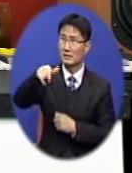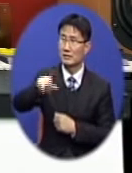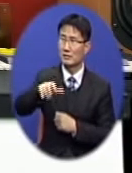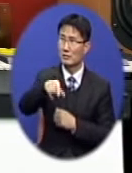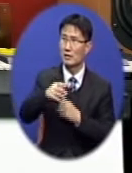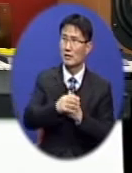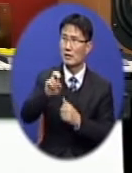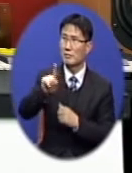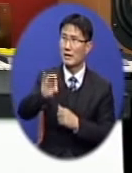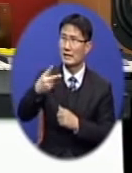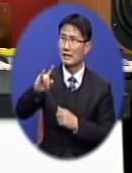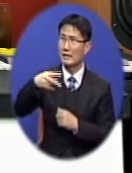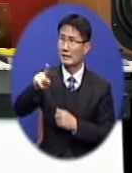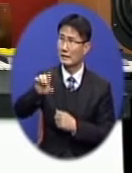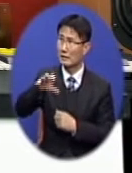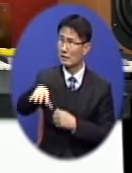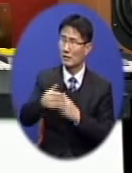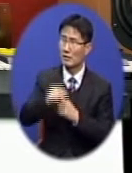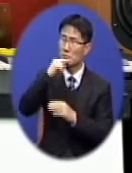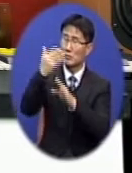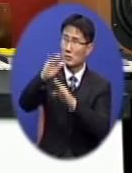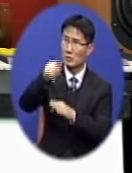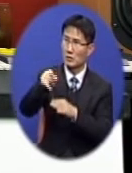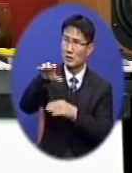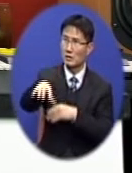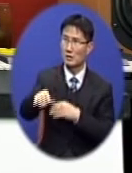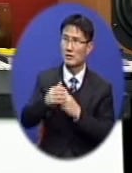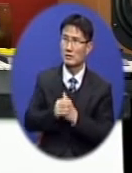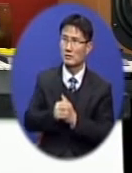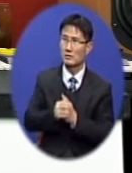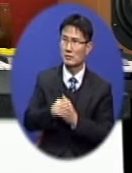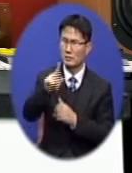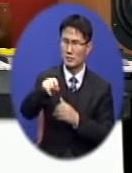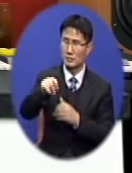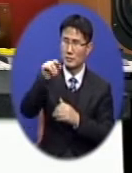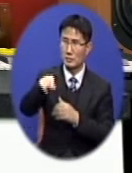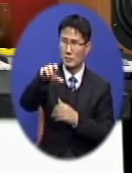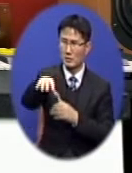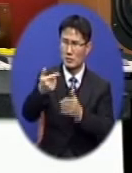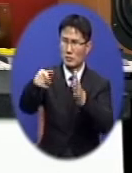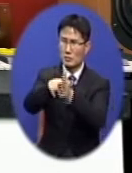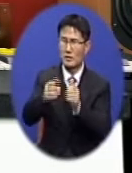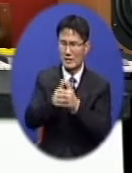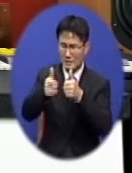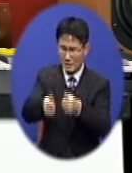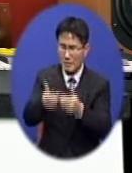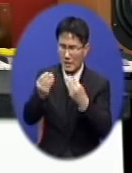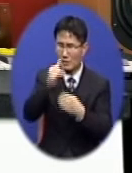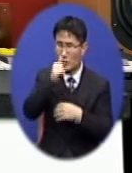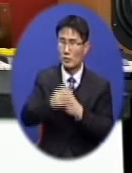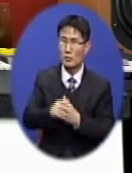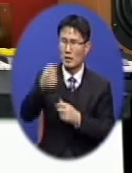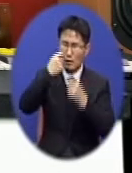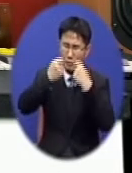그, 망배당에, 네. 그, 북쪽을 위해서, 그, 저, 정초에 가면은 제사를 또 많이 지내고, 네, 사회무시 바라보고